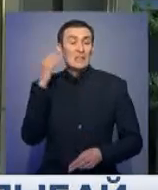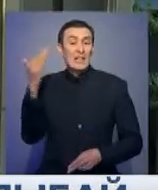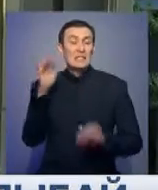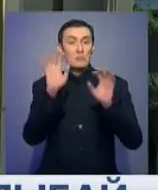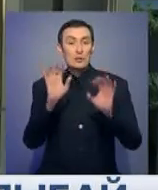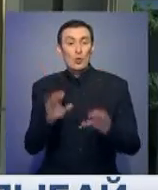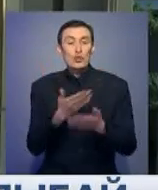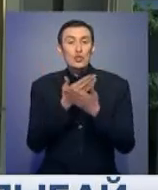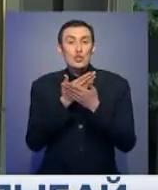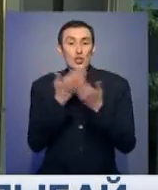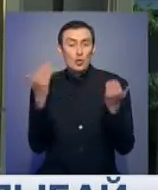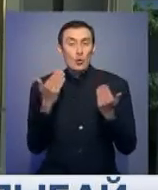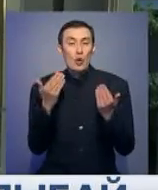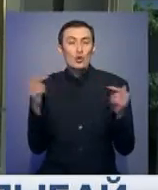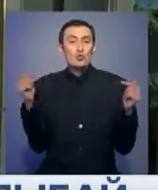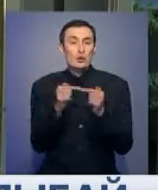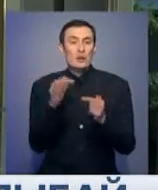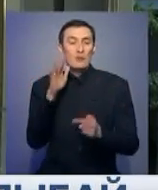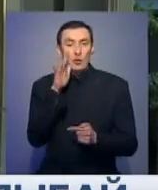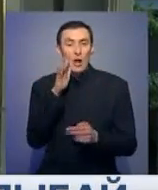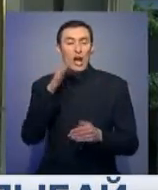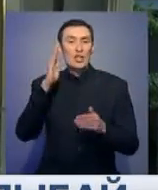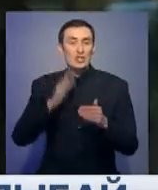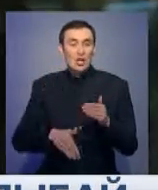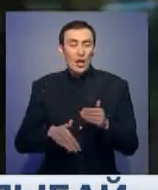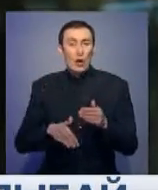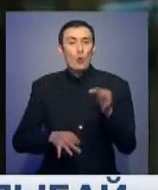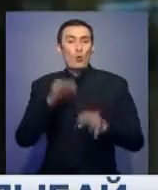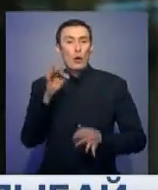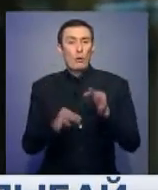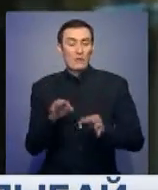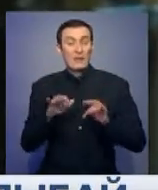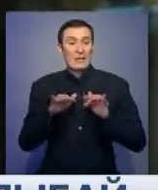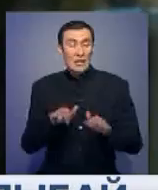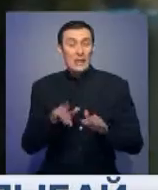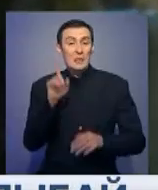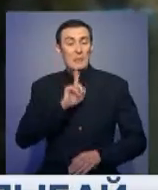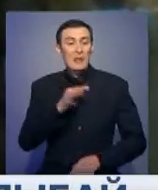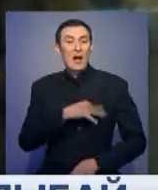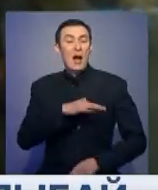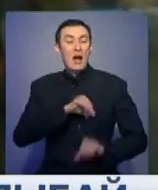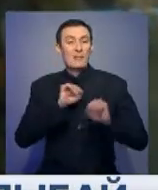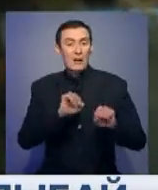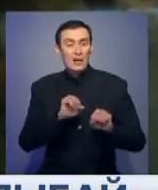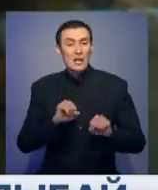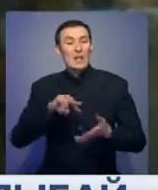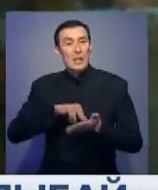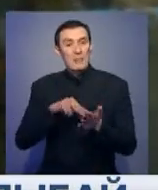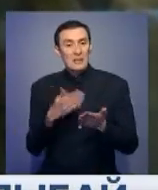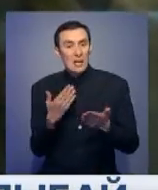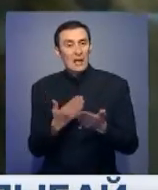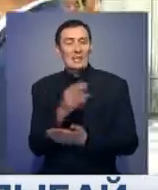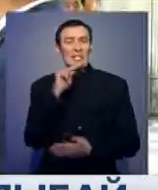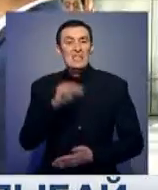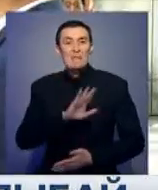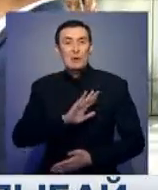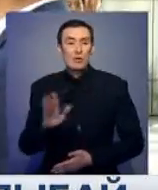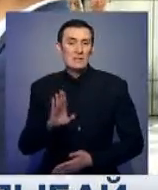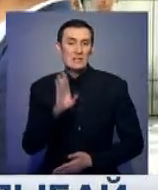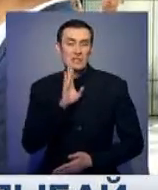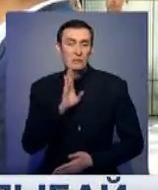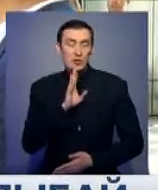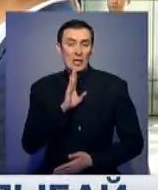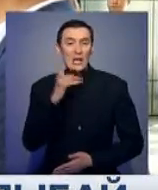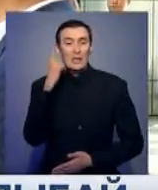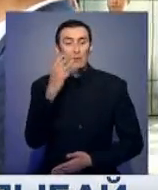законе нет четкого срока окончания уголовного дела. Тем не менее, адвокат намерен доказать невиновность своей